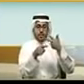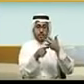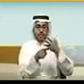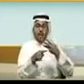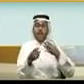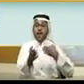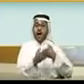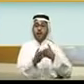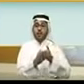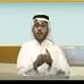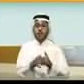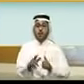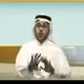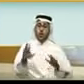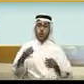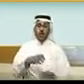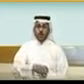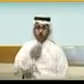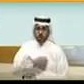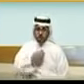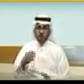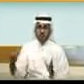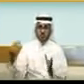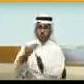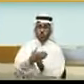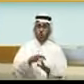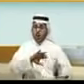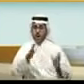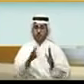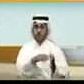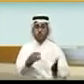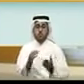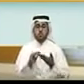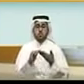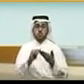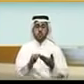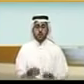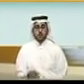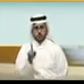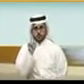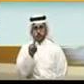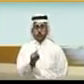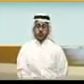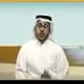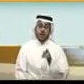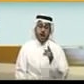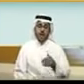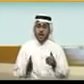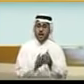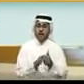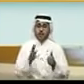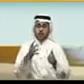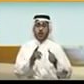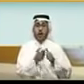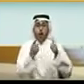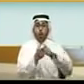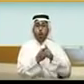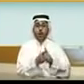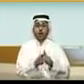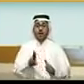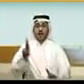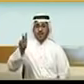المواطنين والمقيمين وتسهم في سهولة تقديم خدمات الجوازات لهم. الخدمات الجديدة تتمثل في خدمة